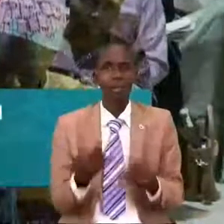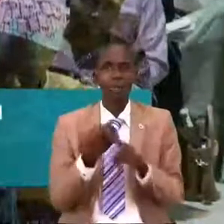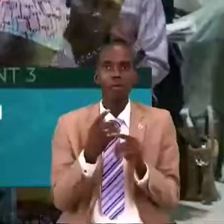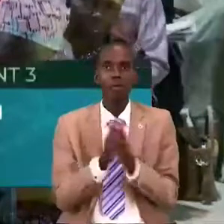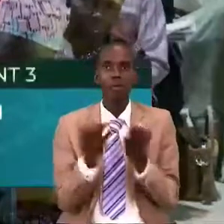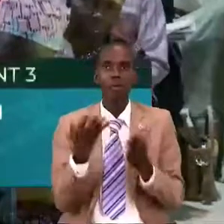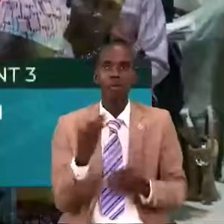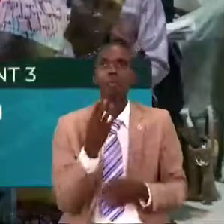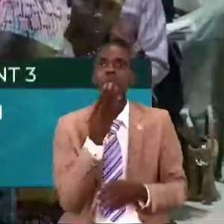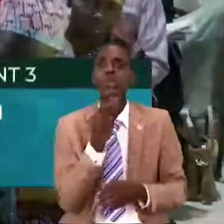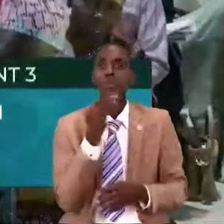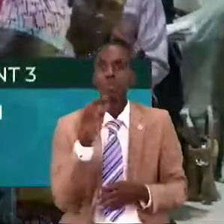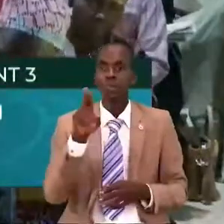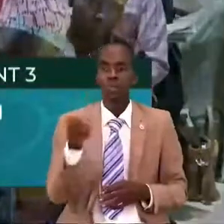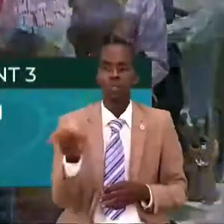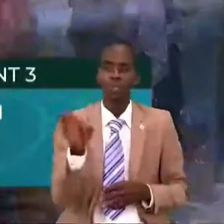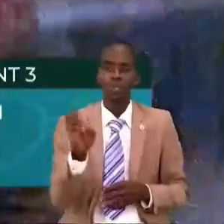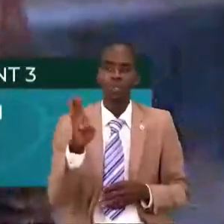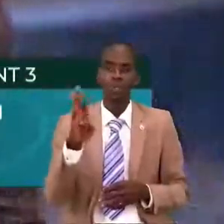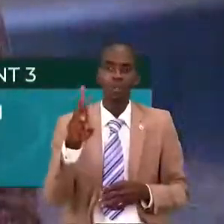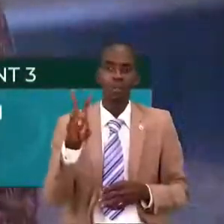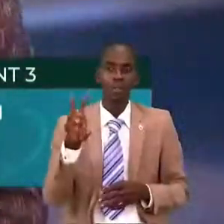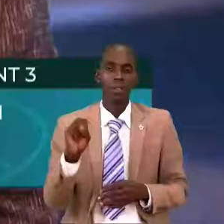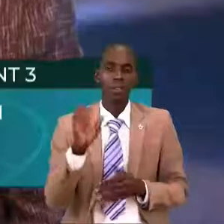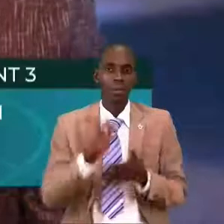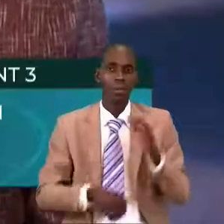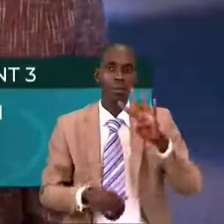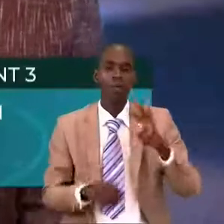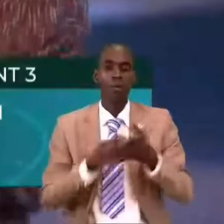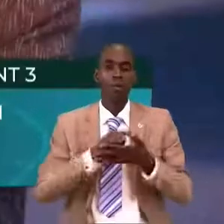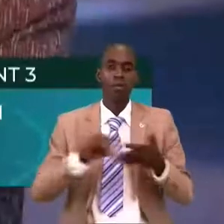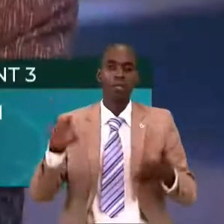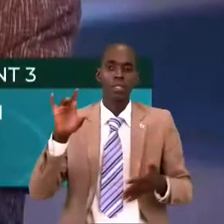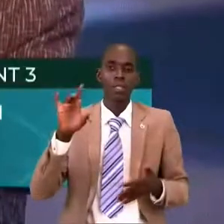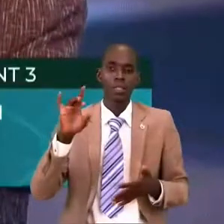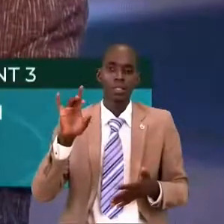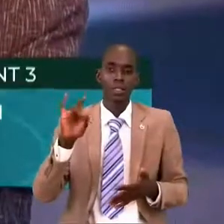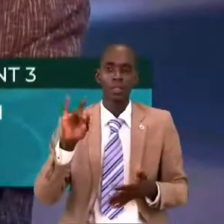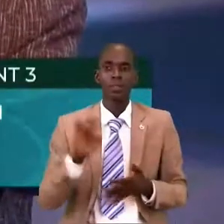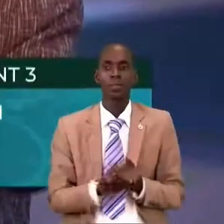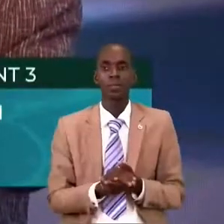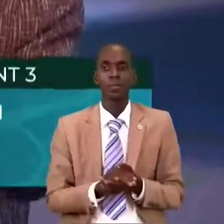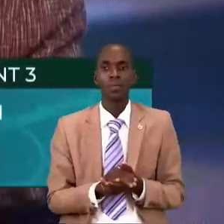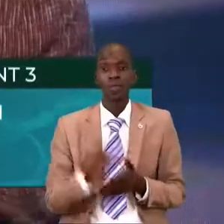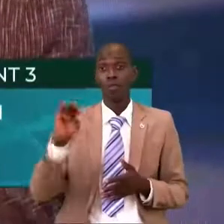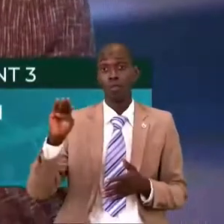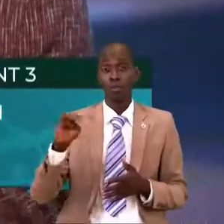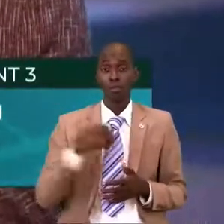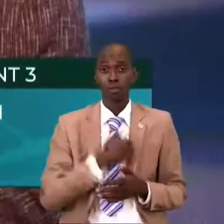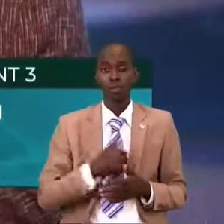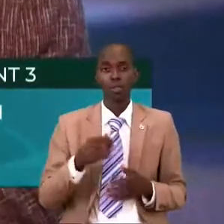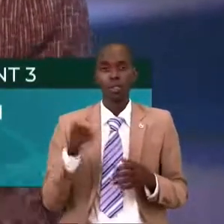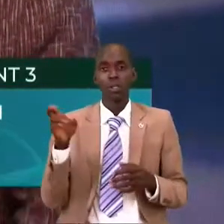chapitre 4, verset 14. Il dit ainsi, « Puisque nous avons un